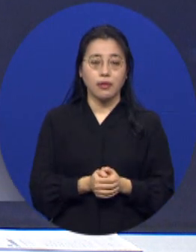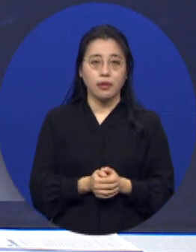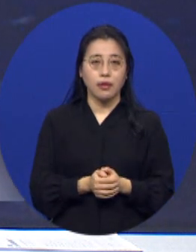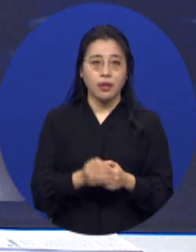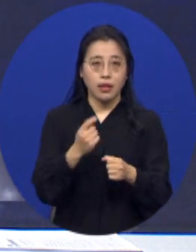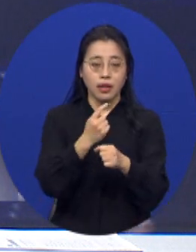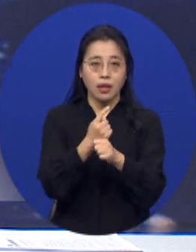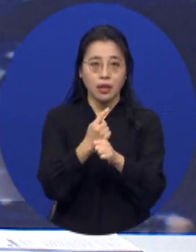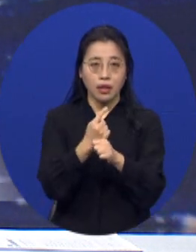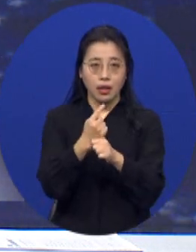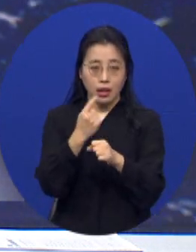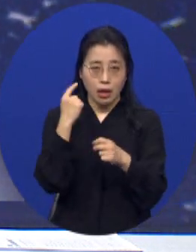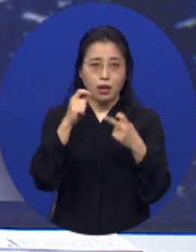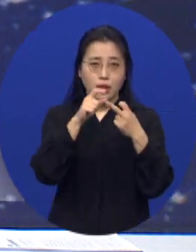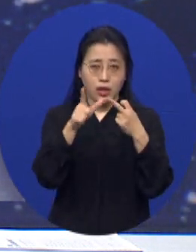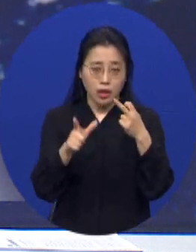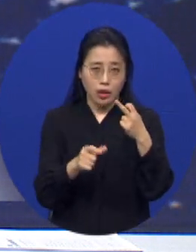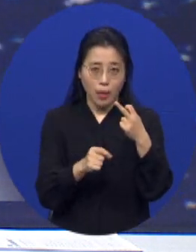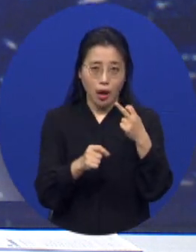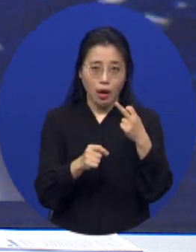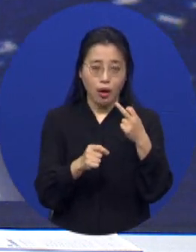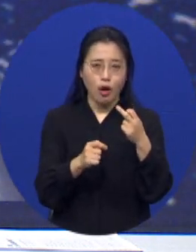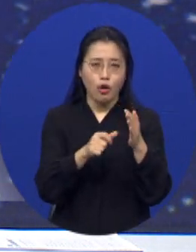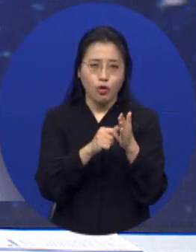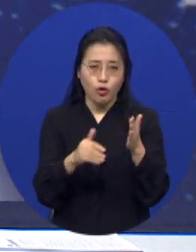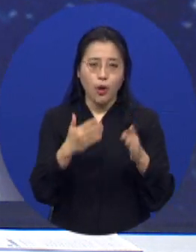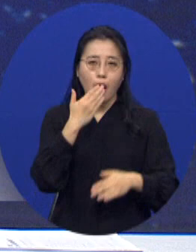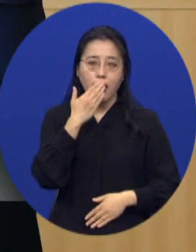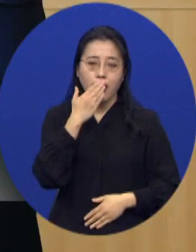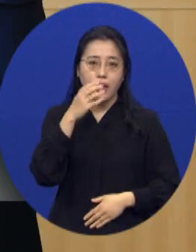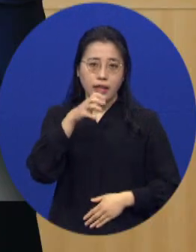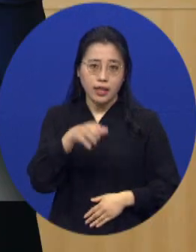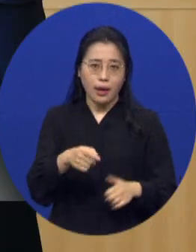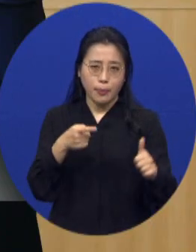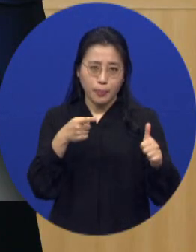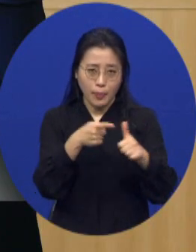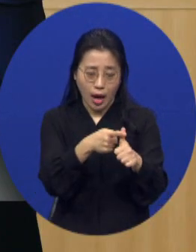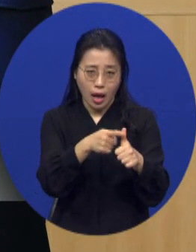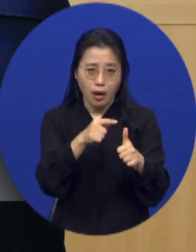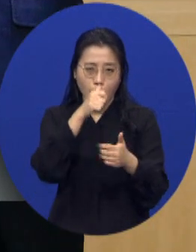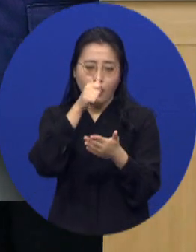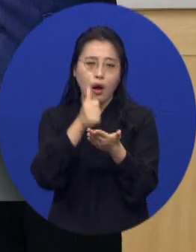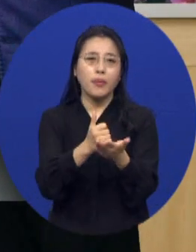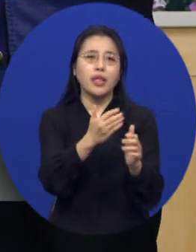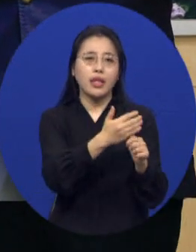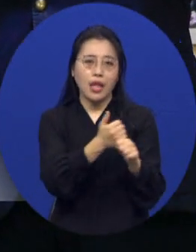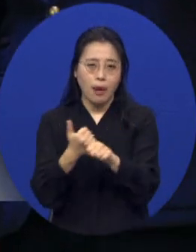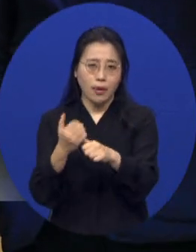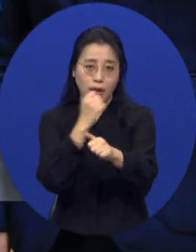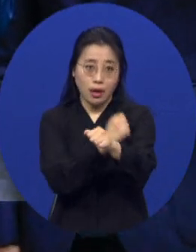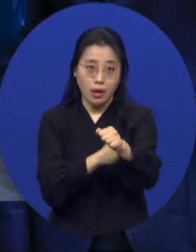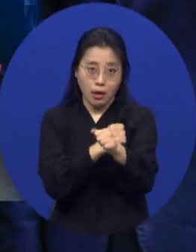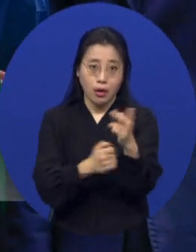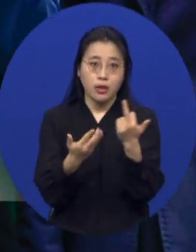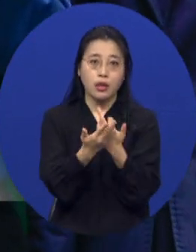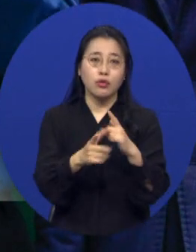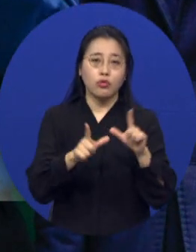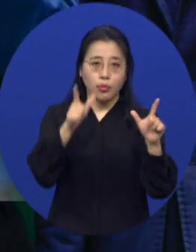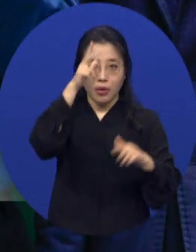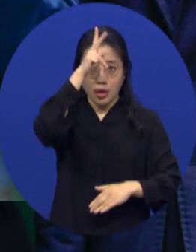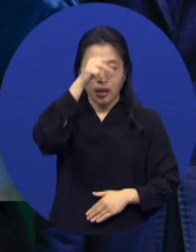지난해 12월 제주에서 발생한 유명 음식점 대표 피살 사건을 해결하는데 기여한 제주 동부경찰서